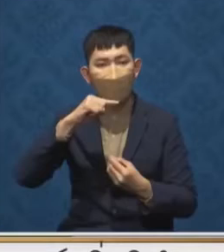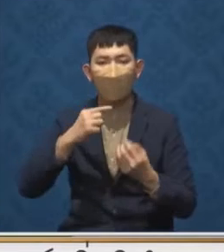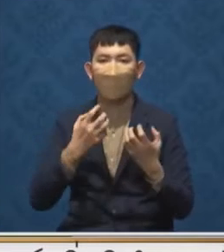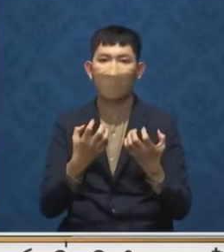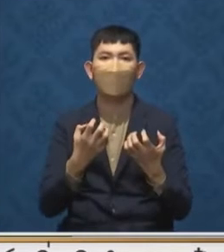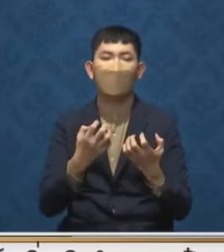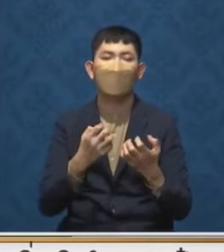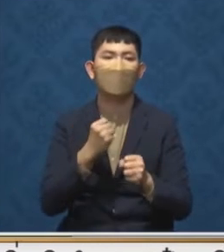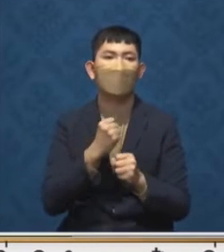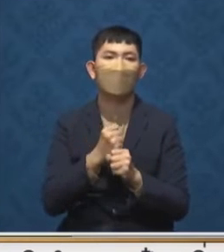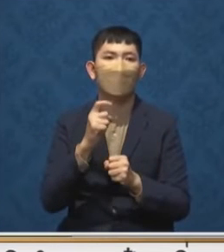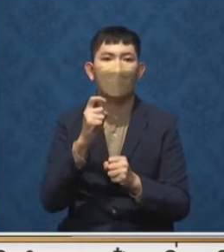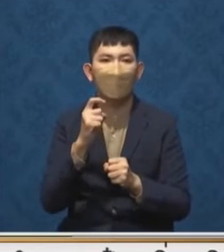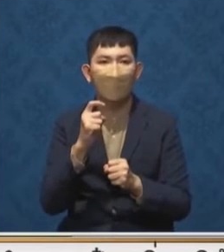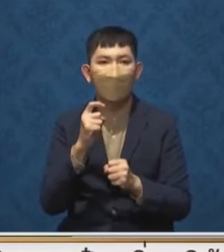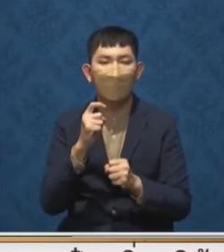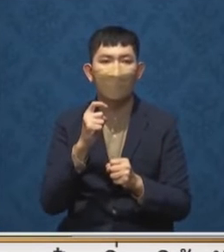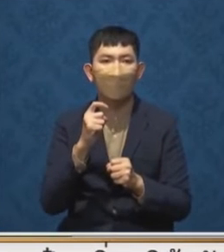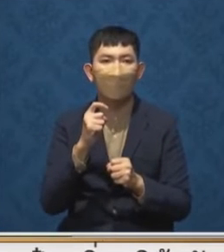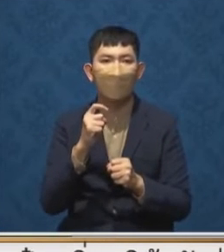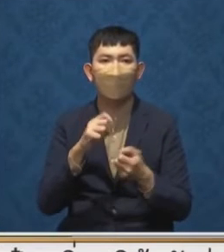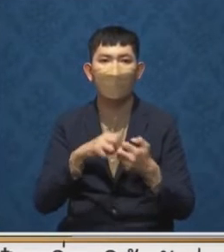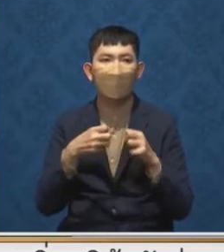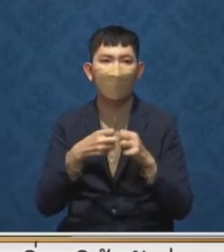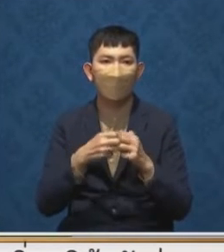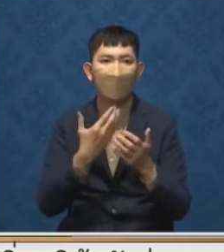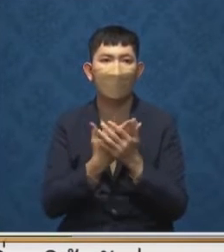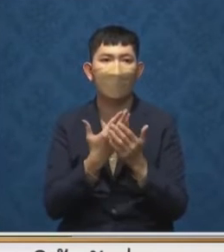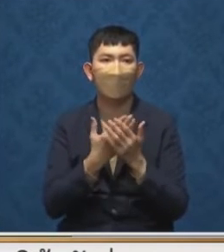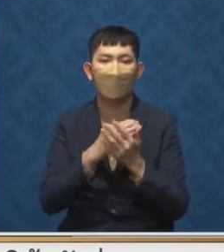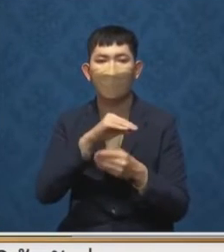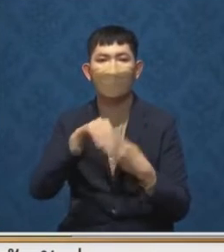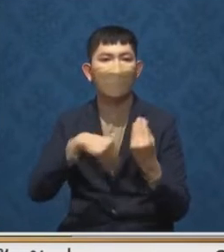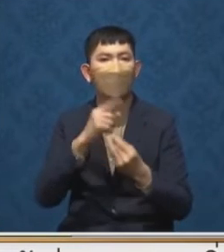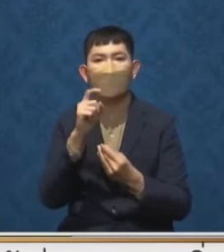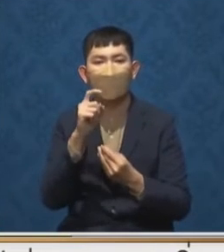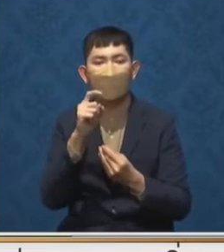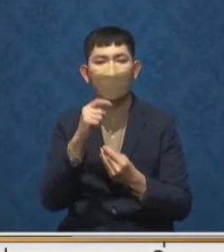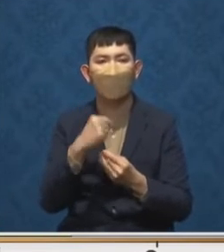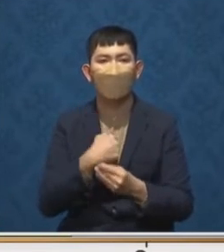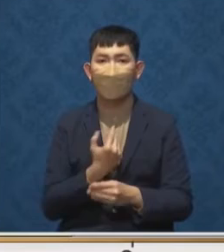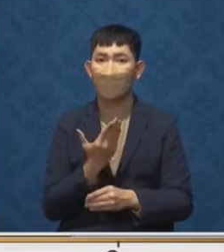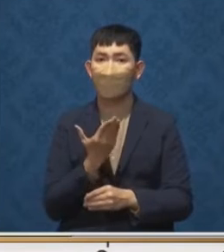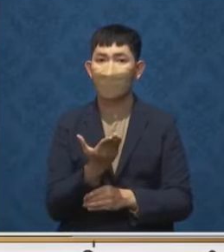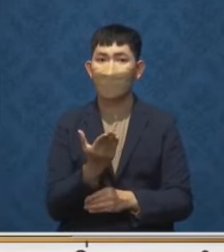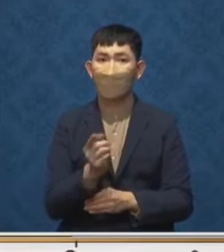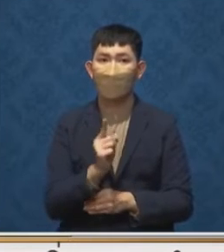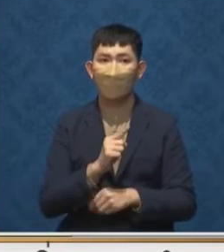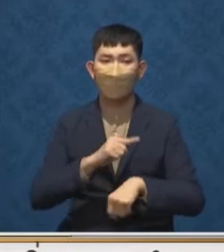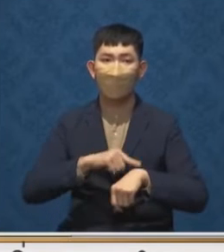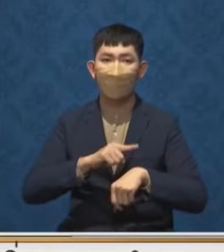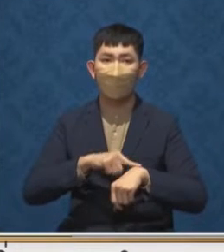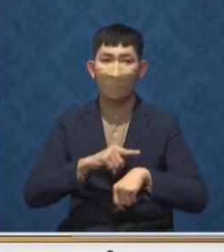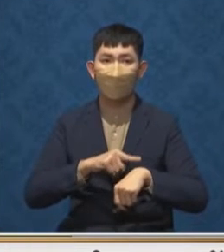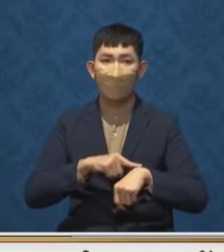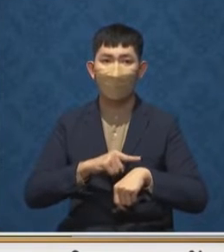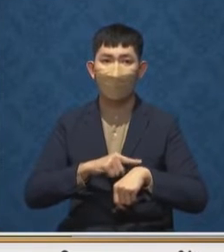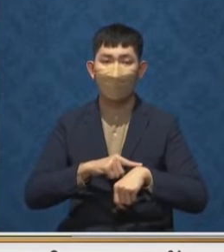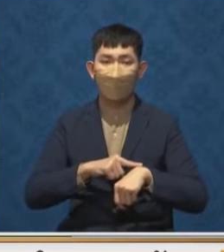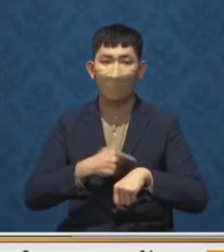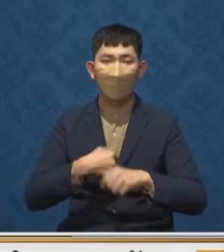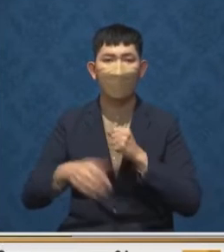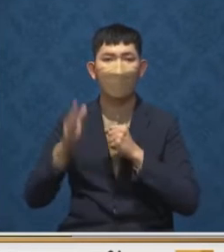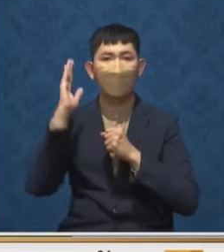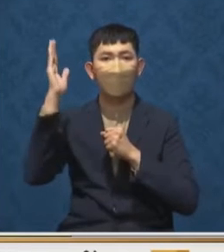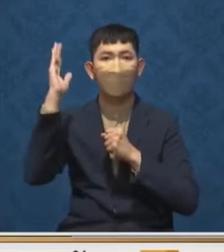าตนะครับผมเขาใช้อัมพาตหรือเกิดวิกฤตงบประมาณขึ้นมาเนี่ยครับผมจึงขออนุญาตใช้เวลาที่เหลืออยู่นะครับ